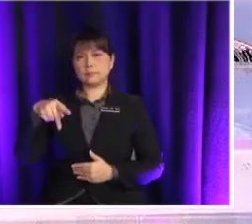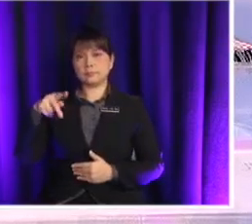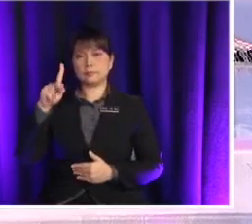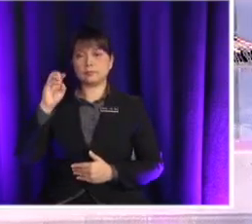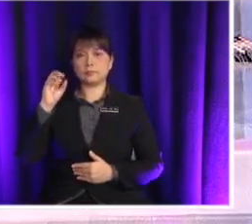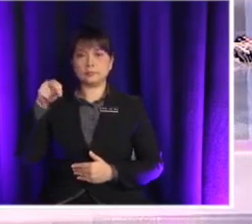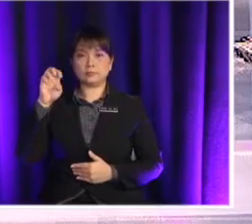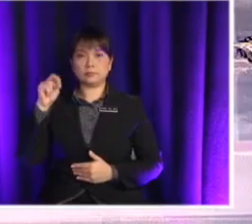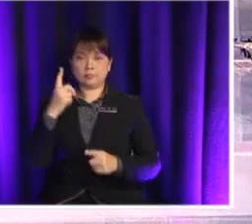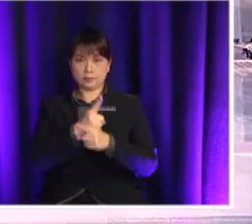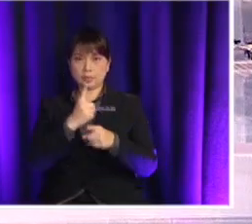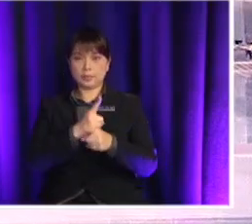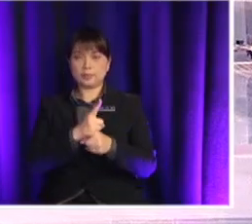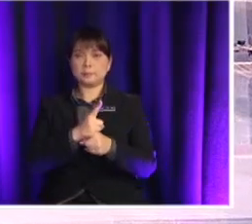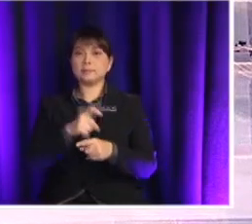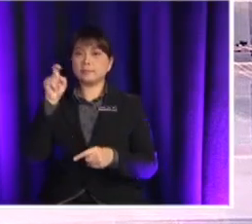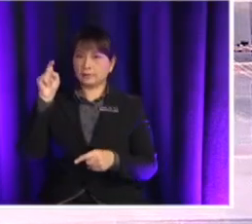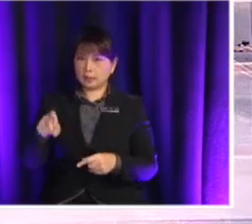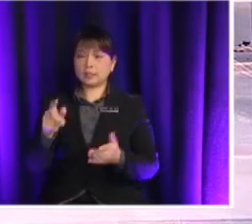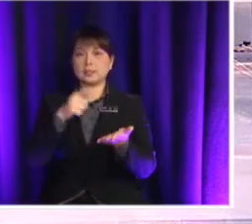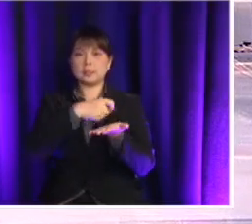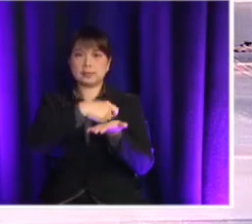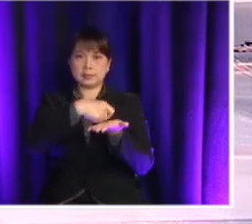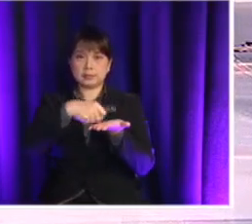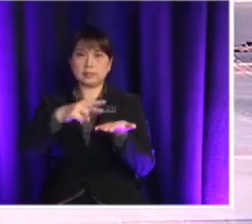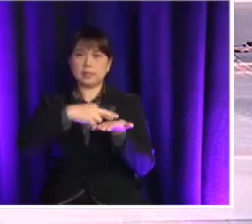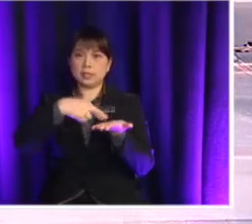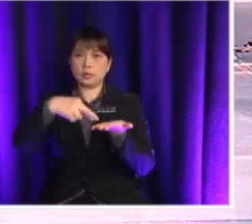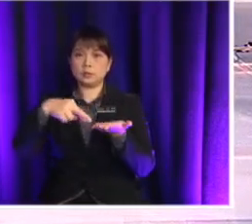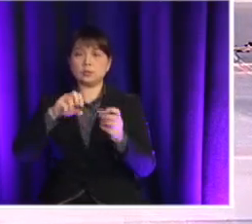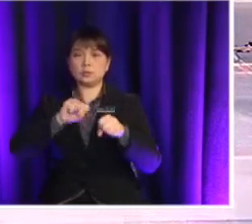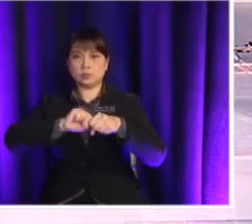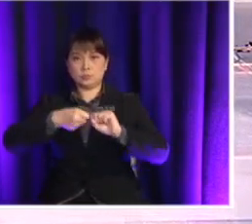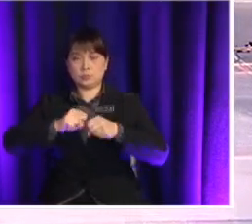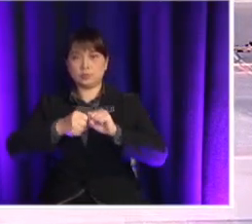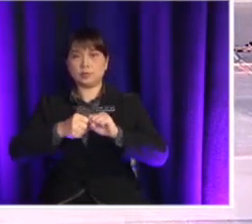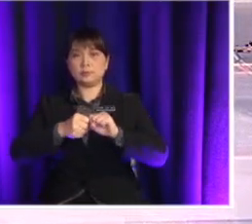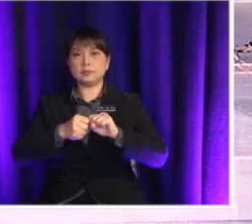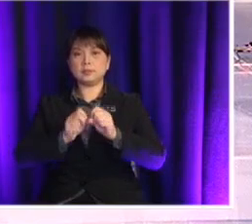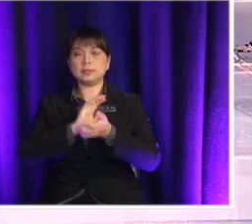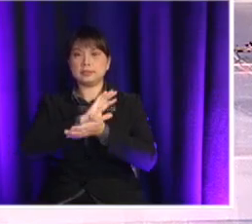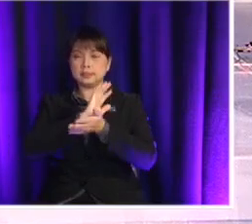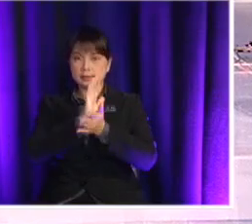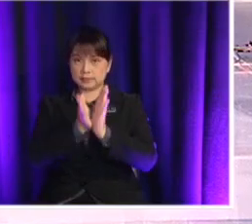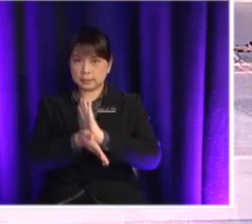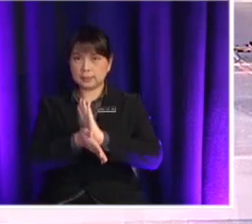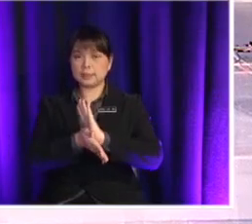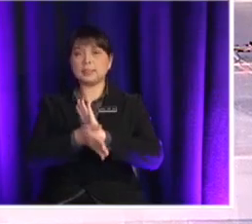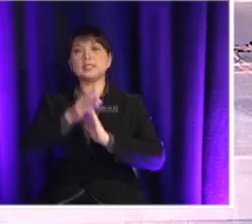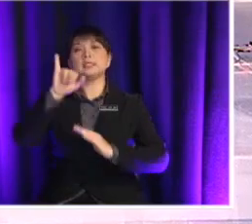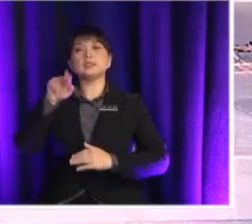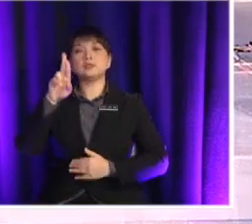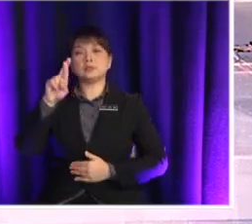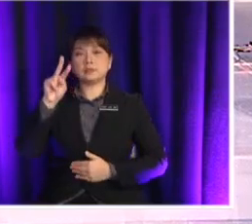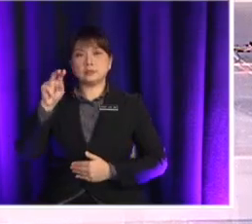tadi semua tadi kita catatkan, kita rekodkan supaya ianya menjadi jurnal kepada murid-murid kita dan kepada